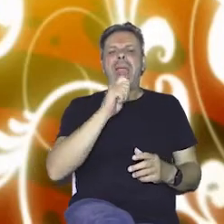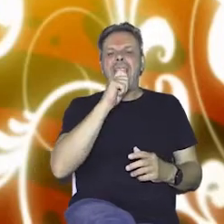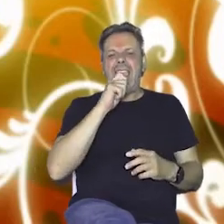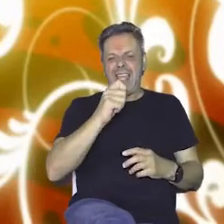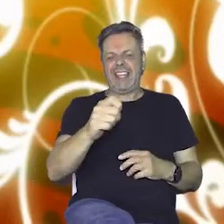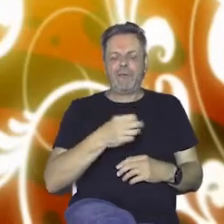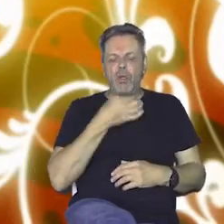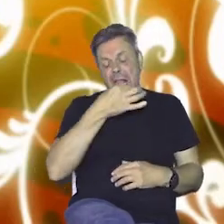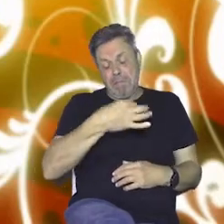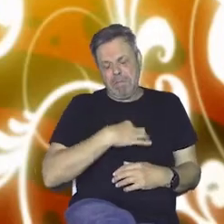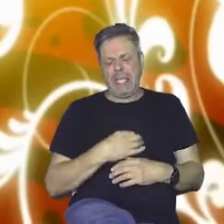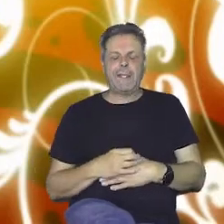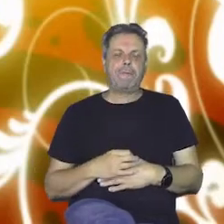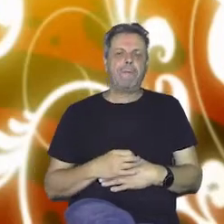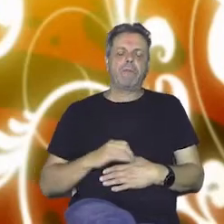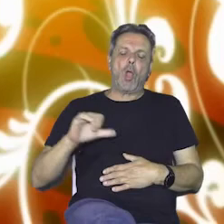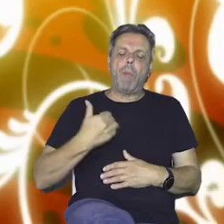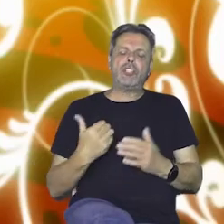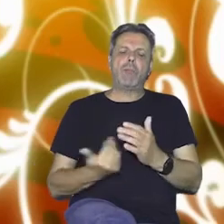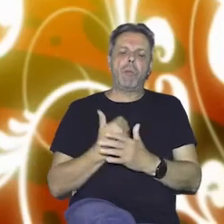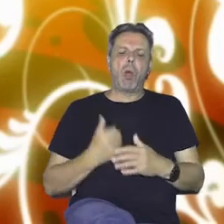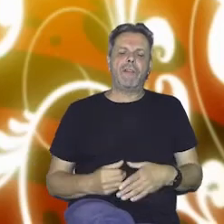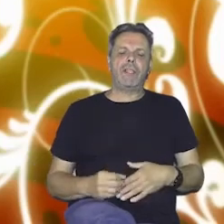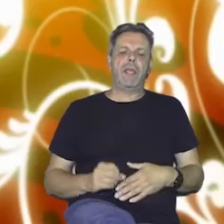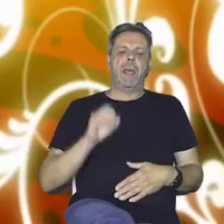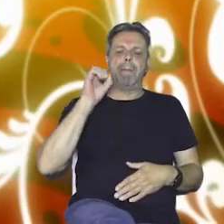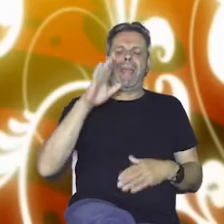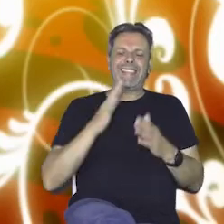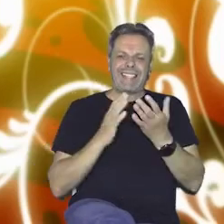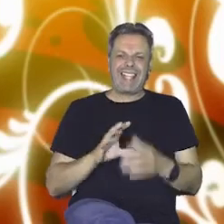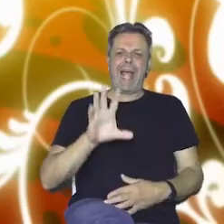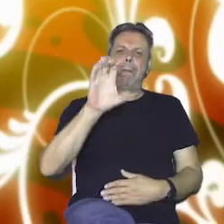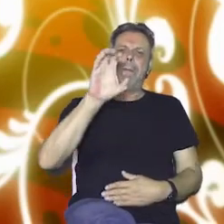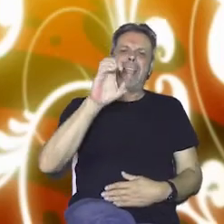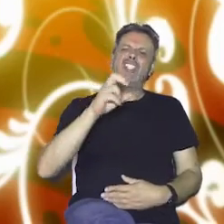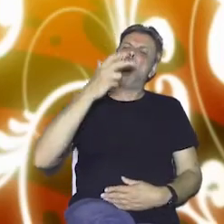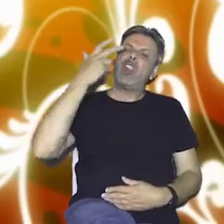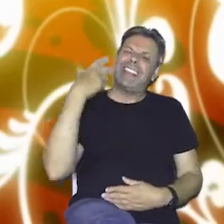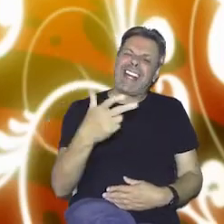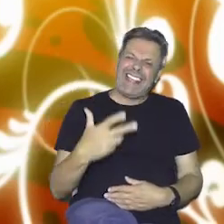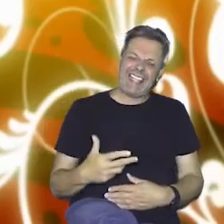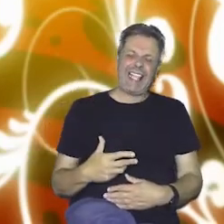Da. Znači, opet ćemo ponoviti isto, 15 knjiga, 530